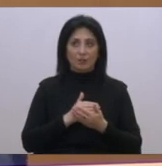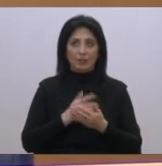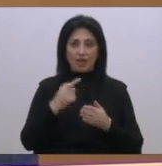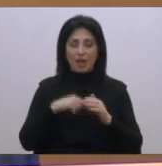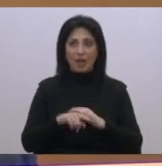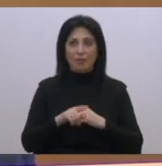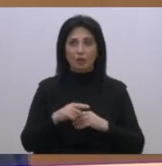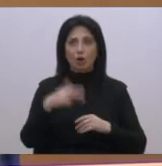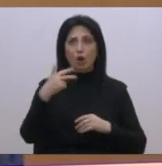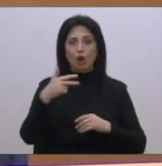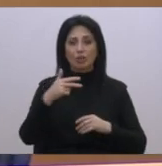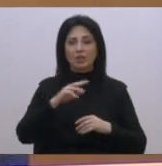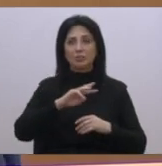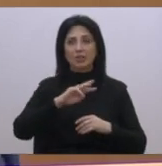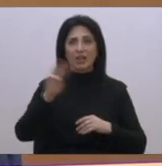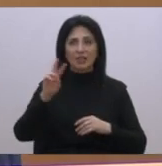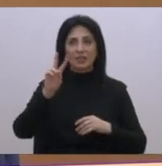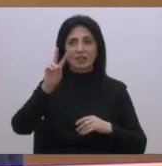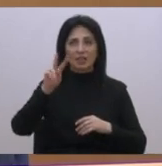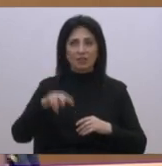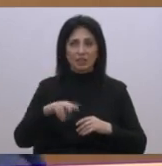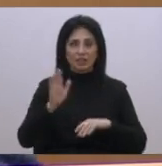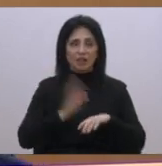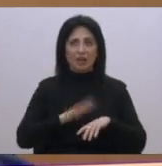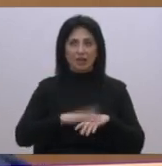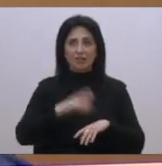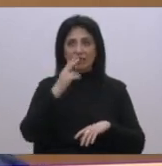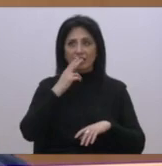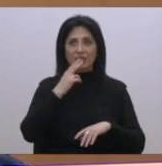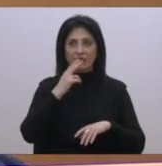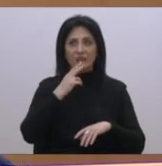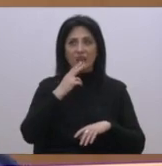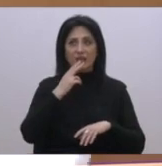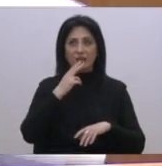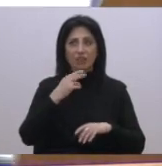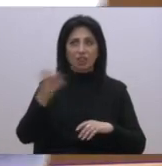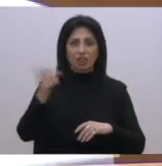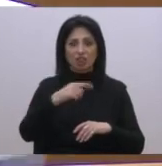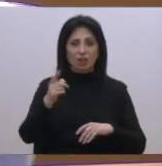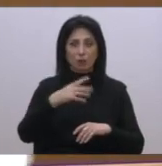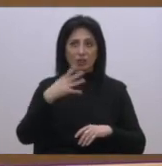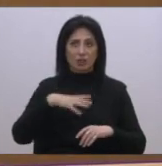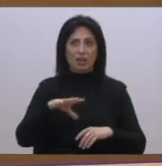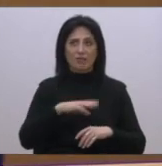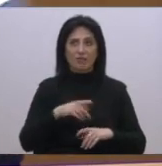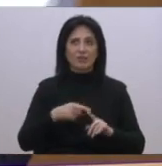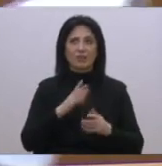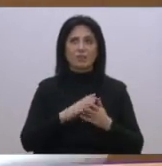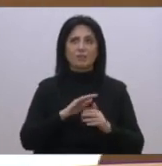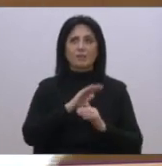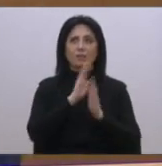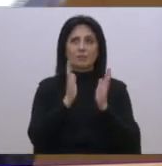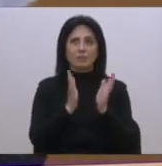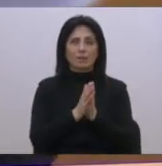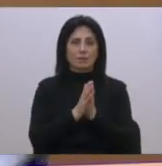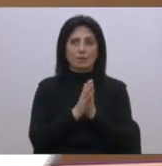გამოდის 30 მილიონი ლარის კონტრაბანდული სიგარეტი შემოდის საქართველოში. მაგრამ ეს არის აბსოლუტური